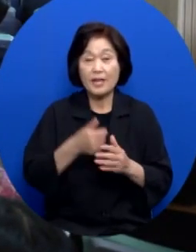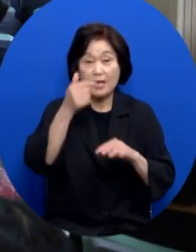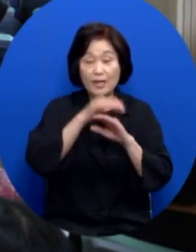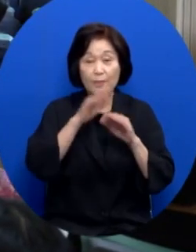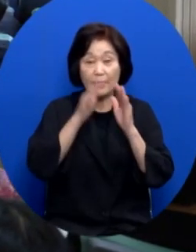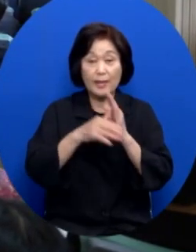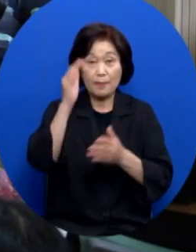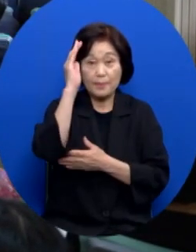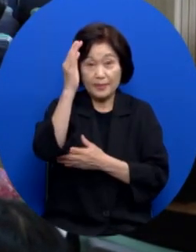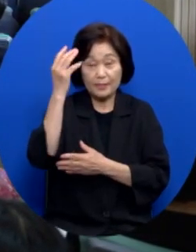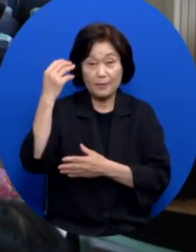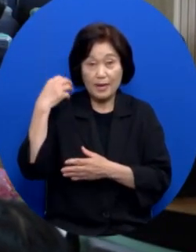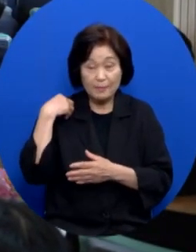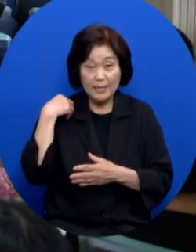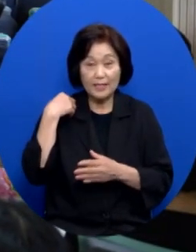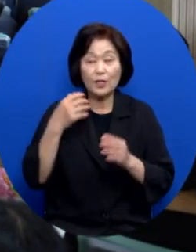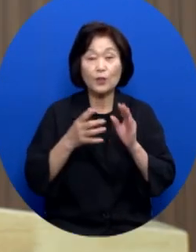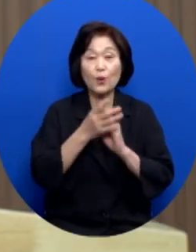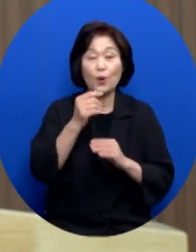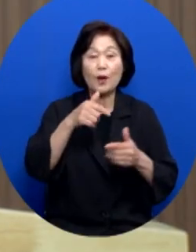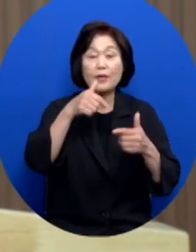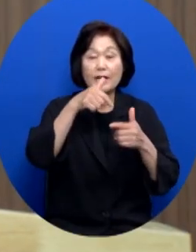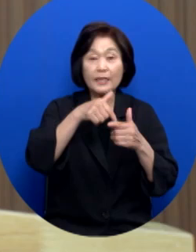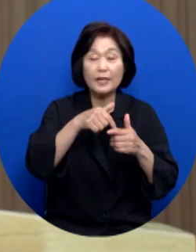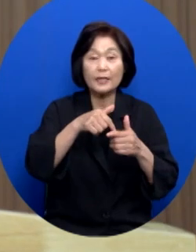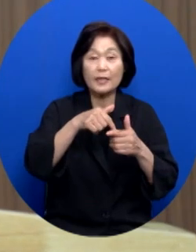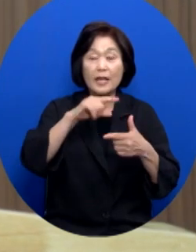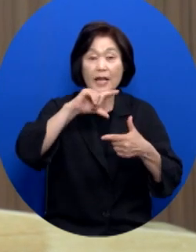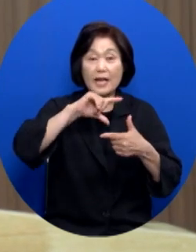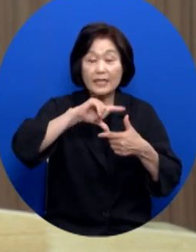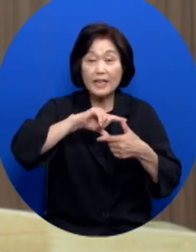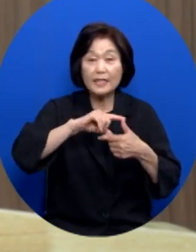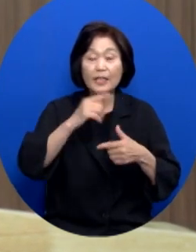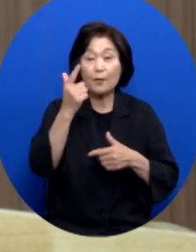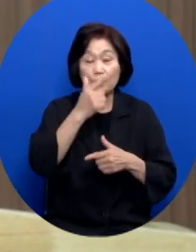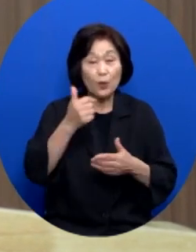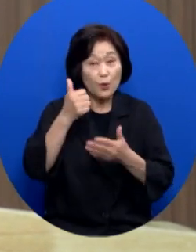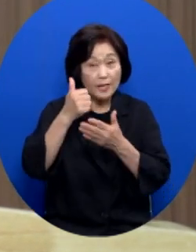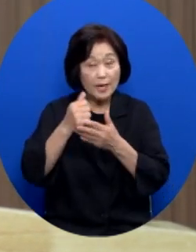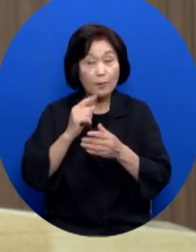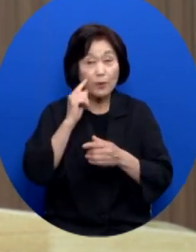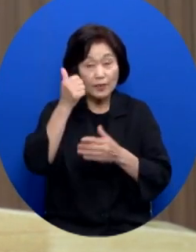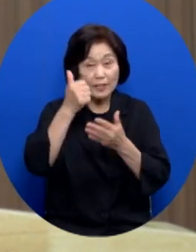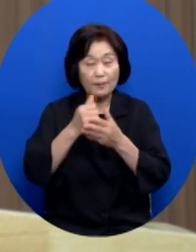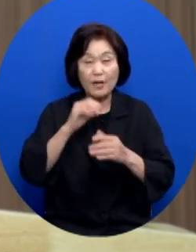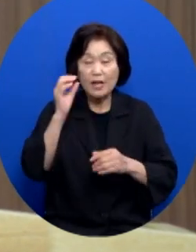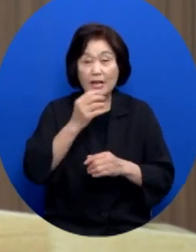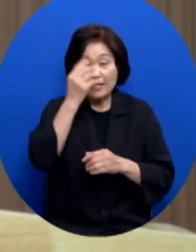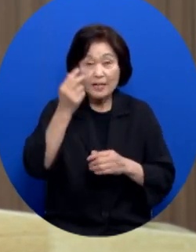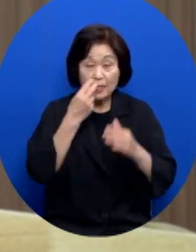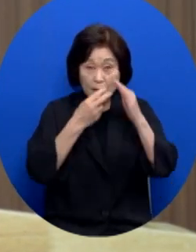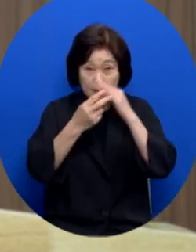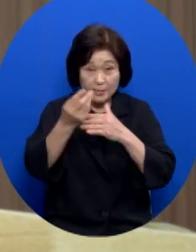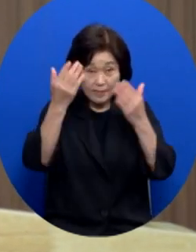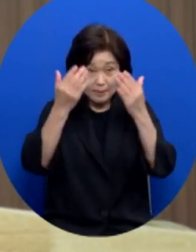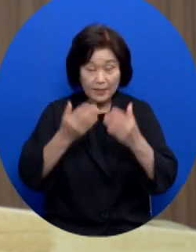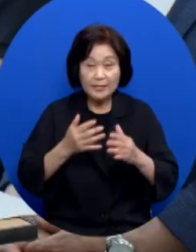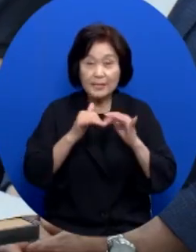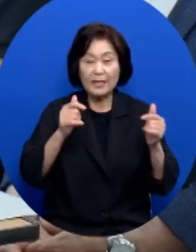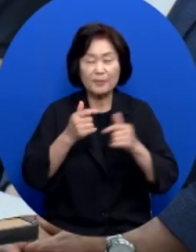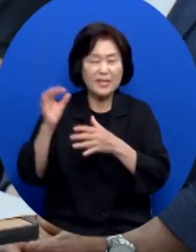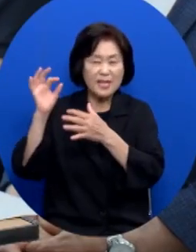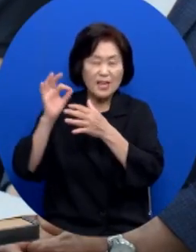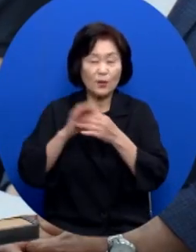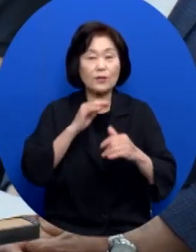예배에서 말씀을 전한 예장통합 경남노회 분후회장 이상현 목사는 성령의 비전을 받은 사람은 끊임없이